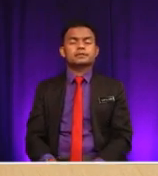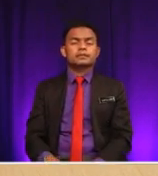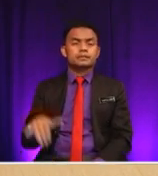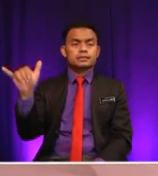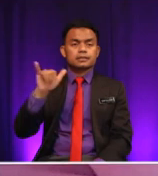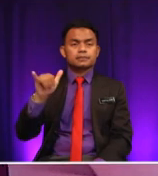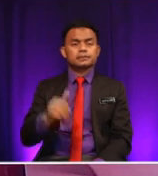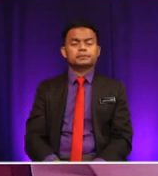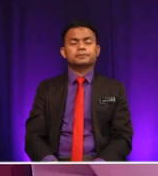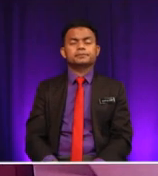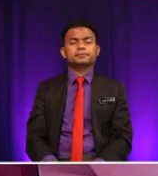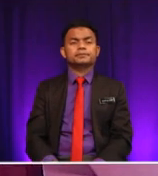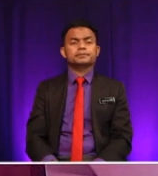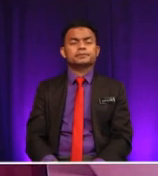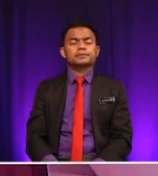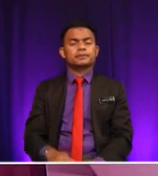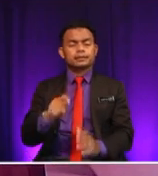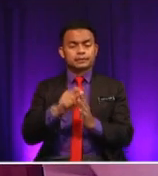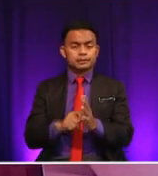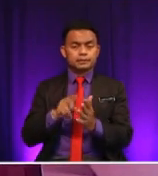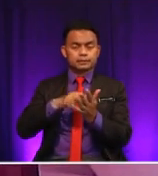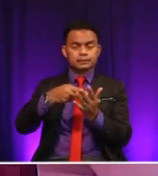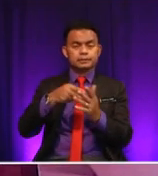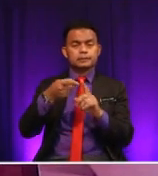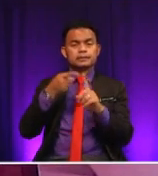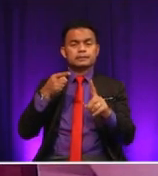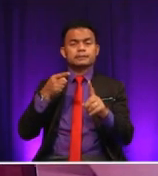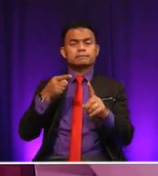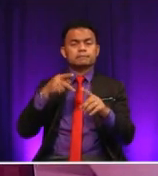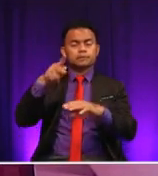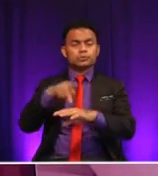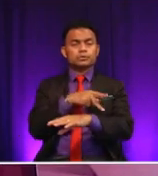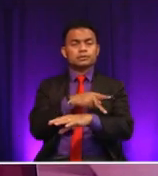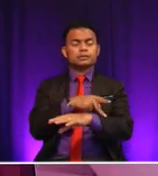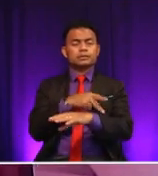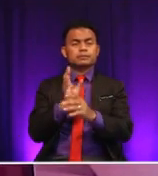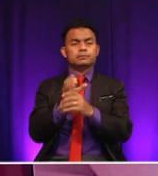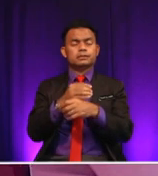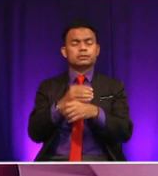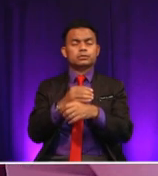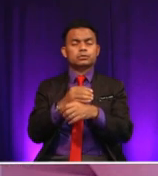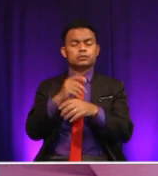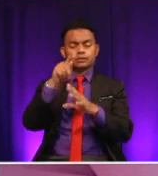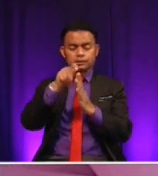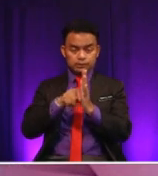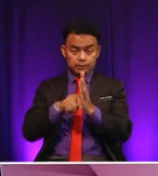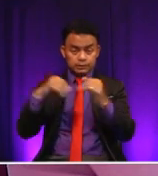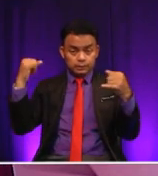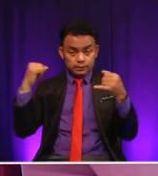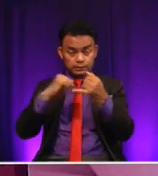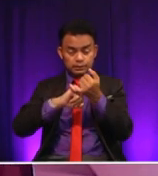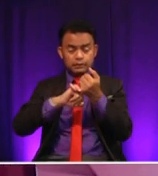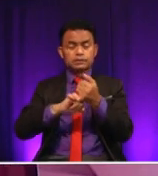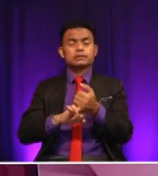gurindam ini dia terdiri dari pada puisi yang bentuknya adalah terikat Kenapa terikat sebab rimanya